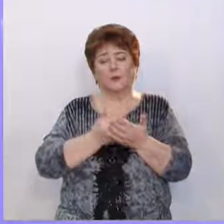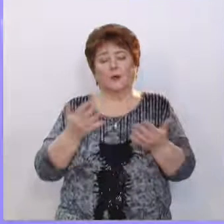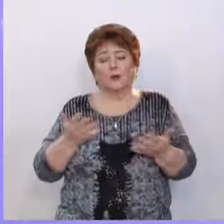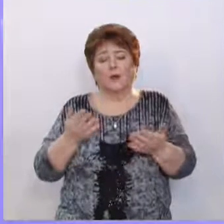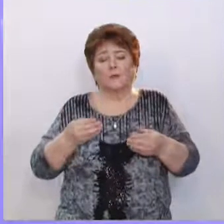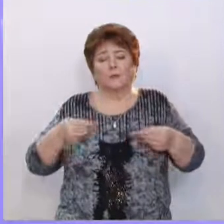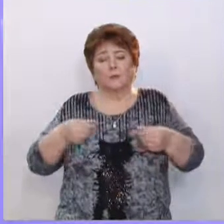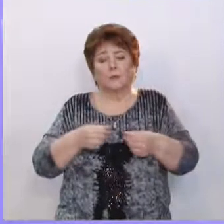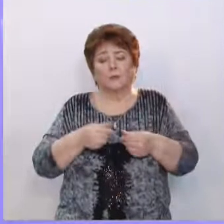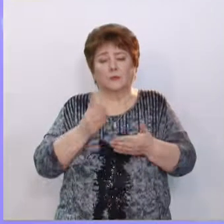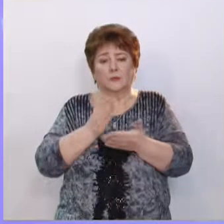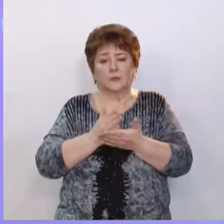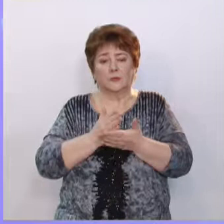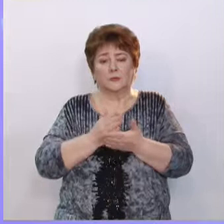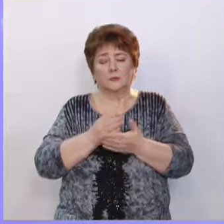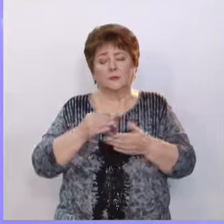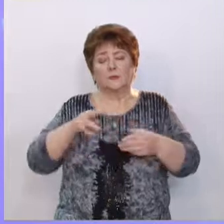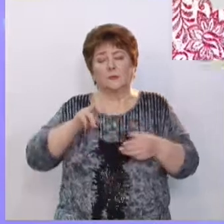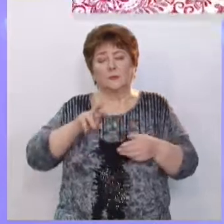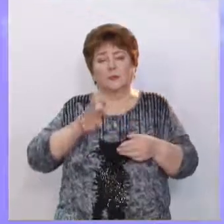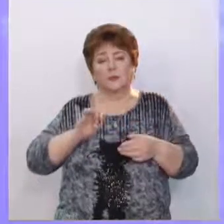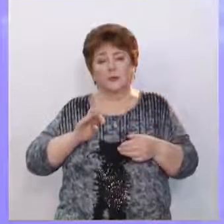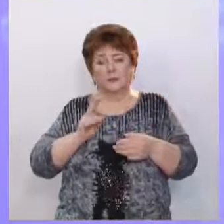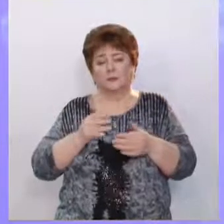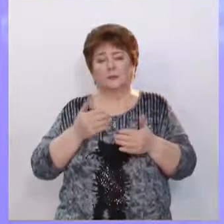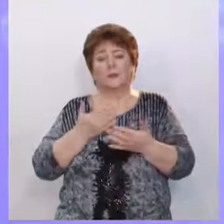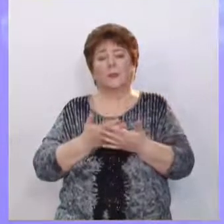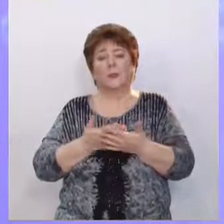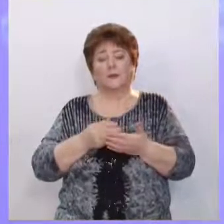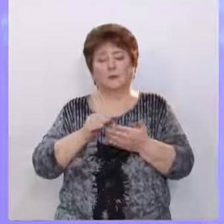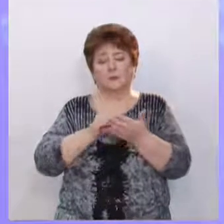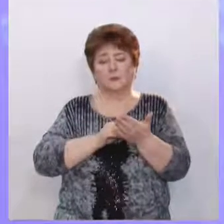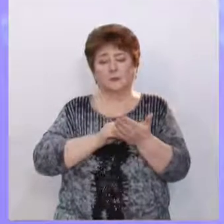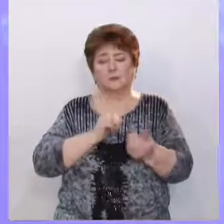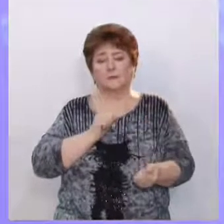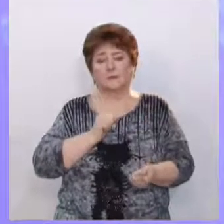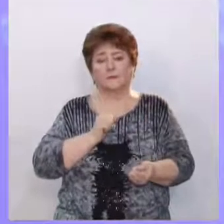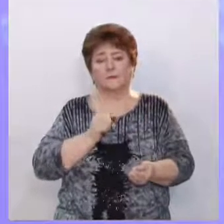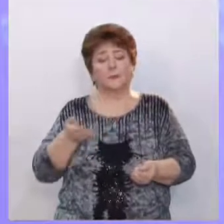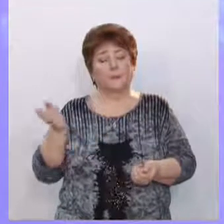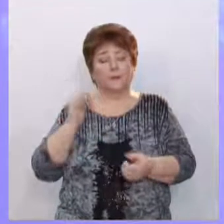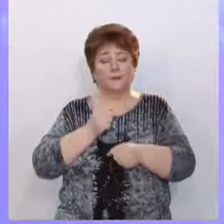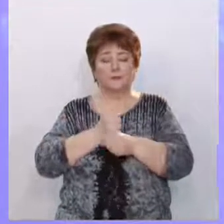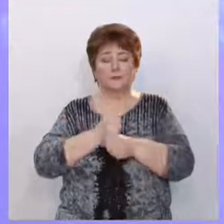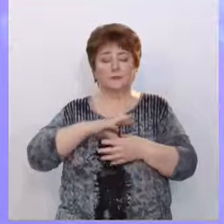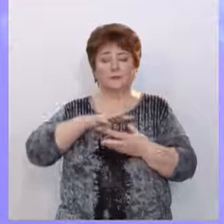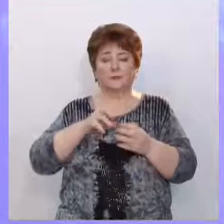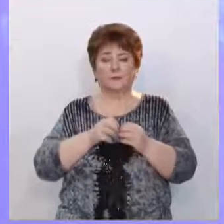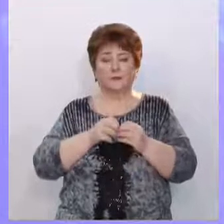какую роль сыграли эти прилагательные в данном тексте? Давайте сделаем